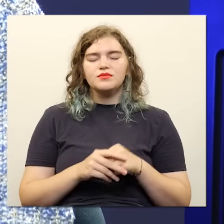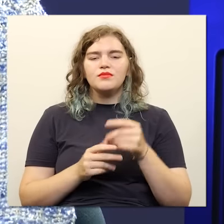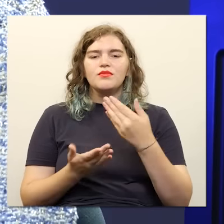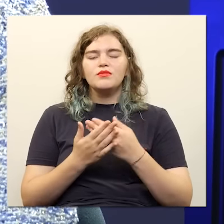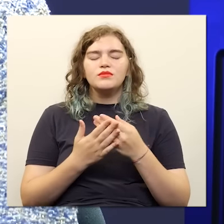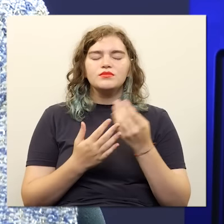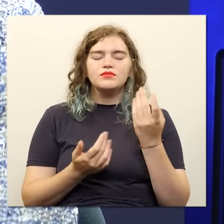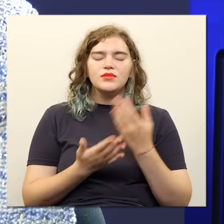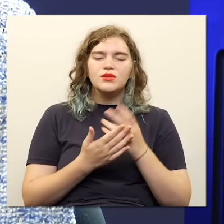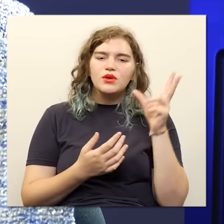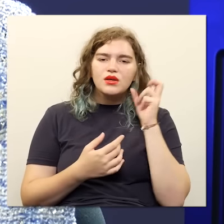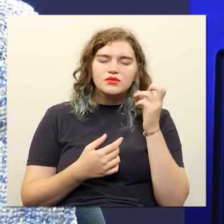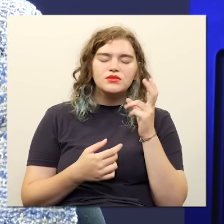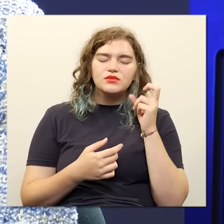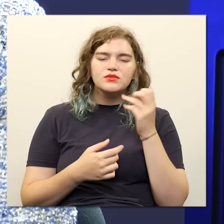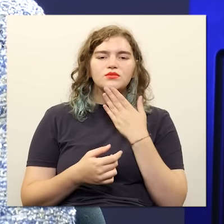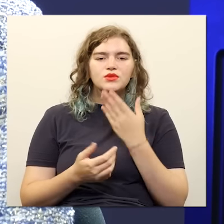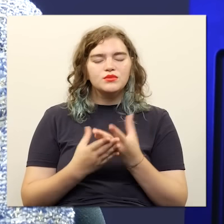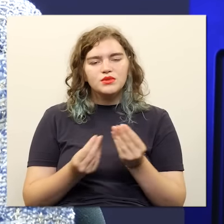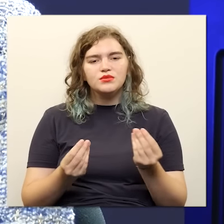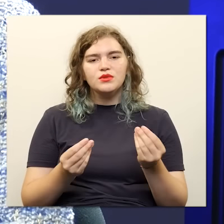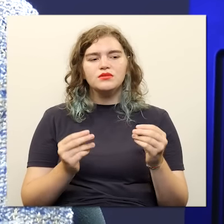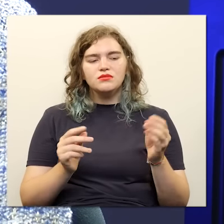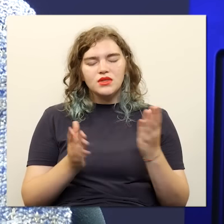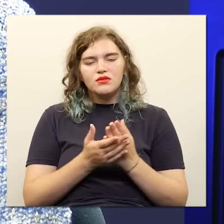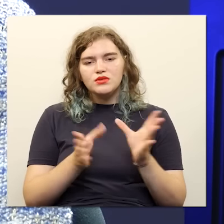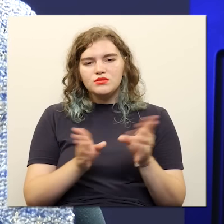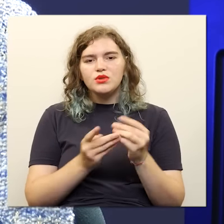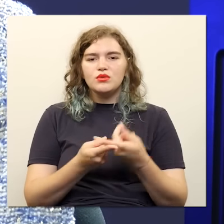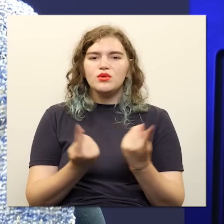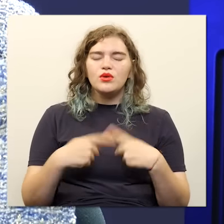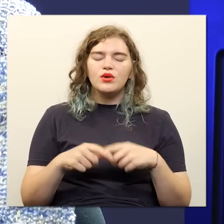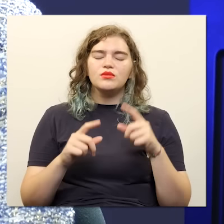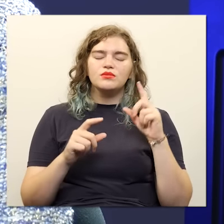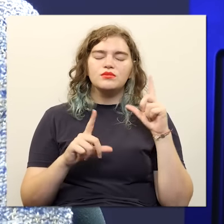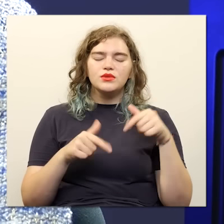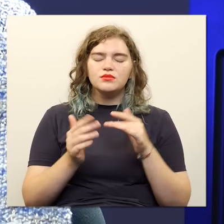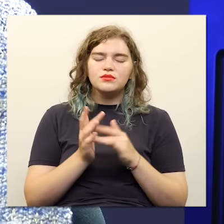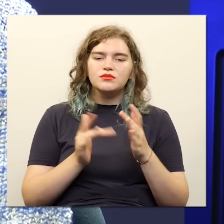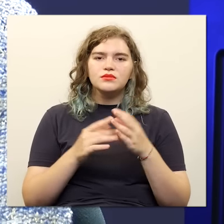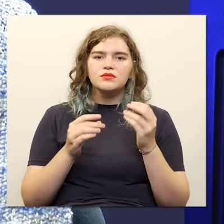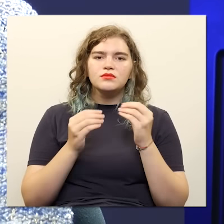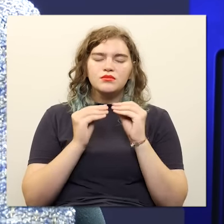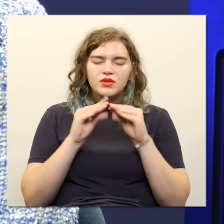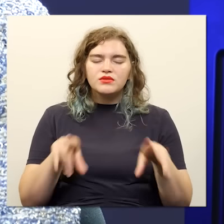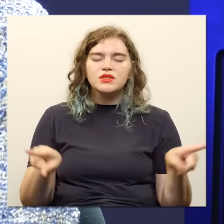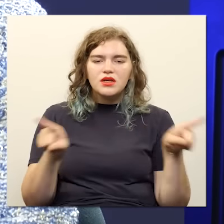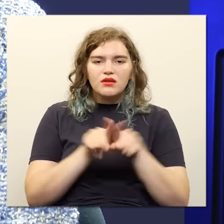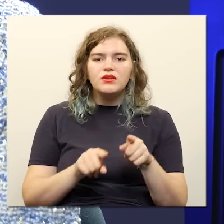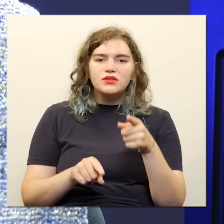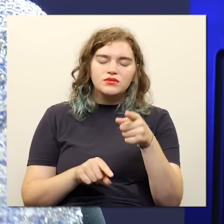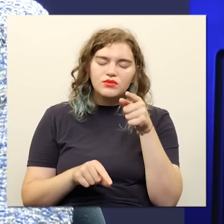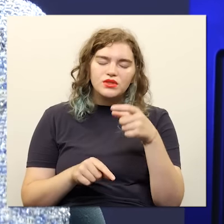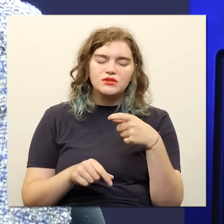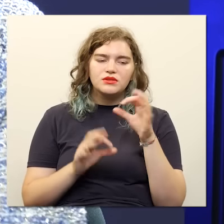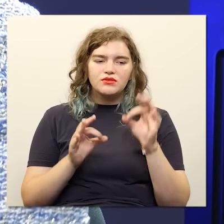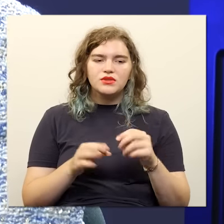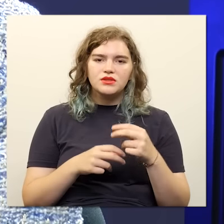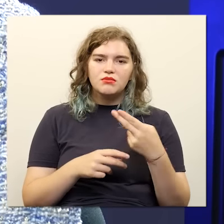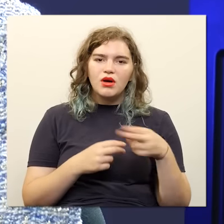Vă mulțumesc și vouă, dragii mei, că ați stat alături de noi și fie ca Dumnezeu să vă binecuvinteze în așa fel încât